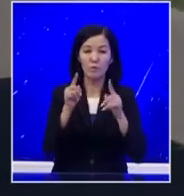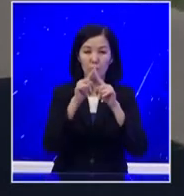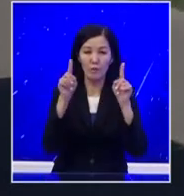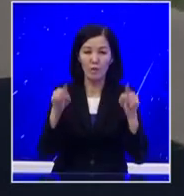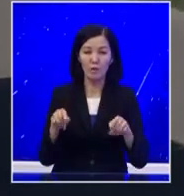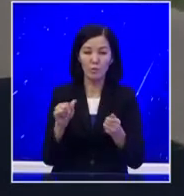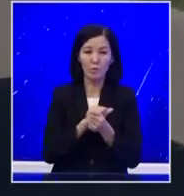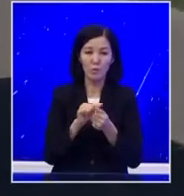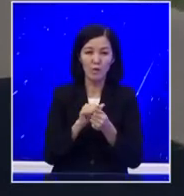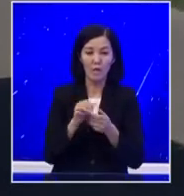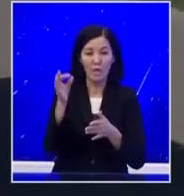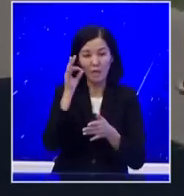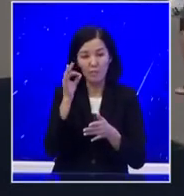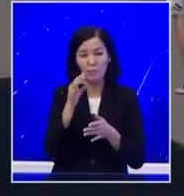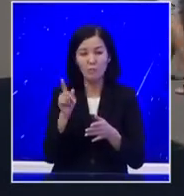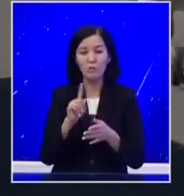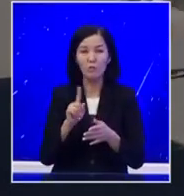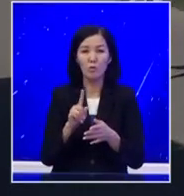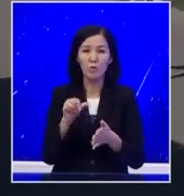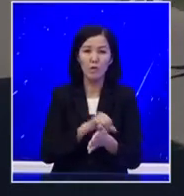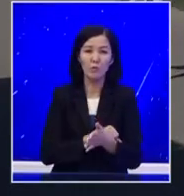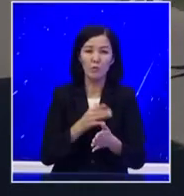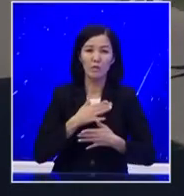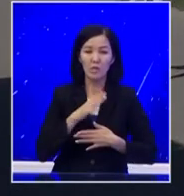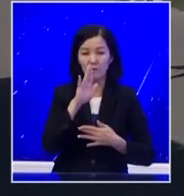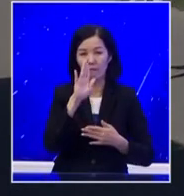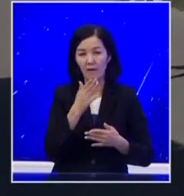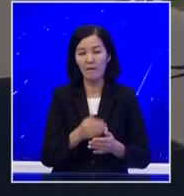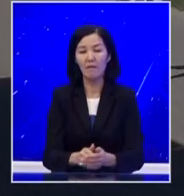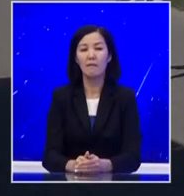напомнить людям о том что наркотики это наш враг